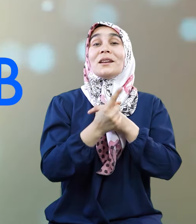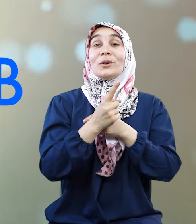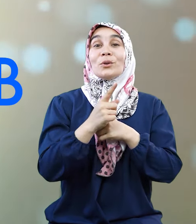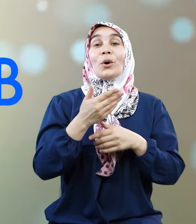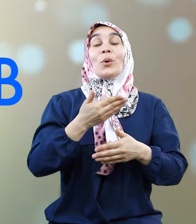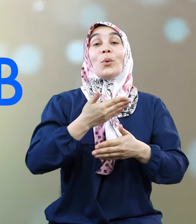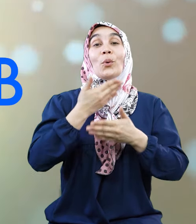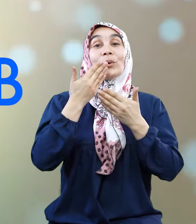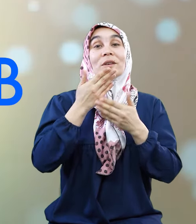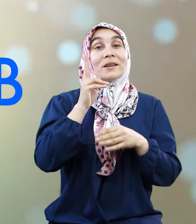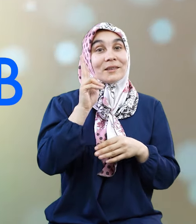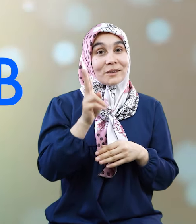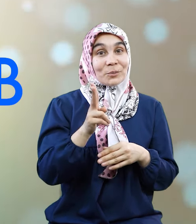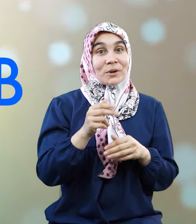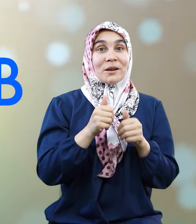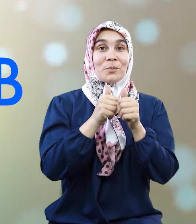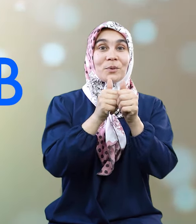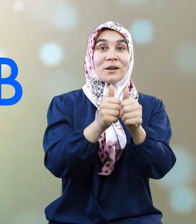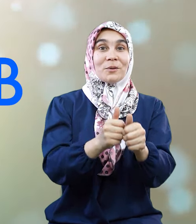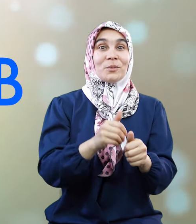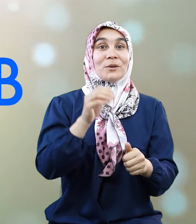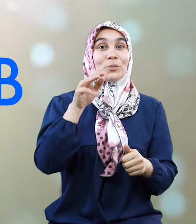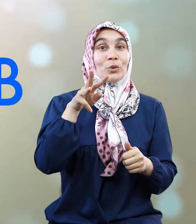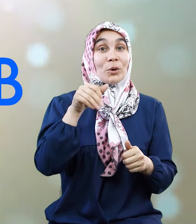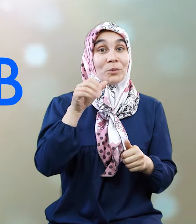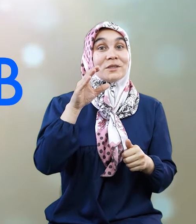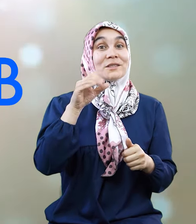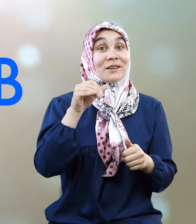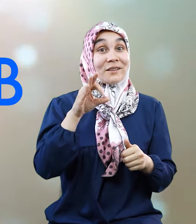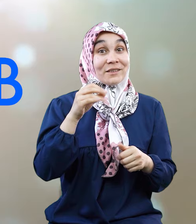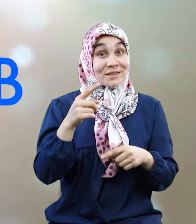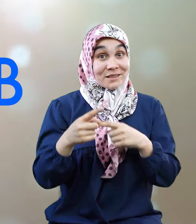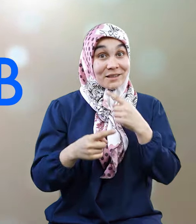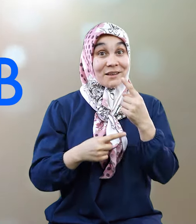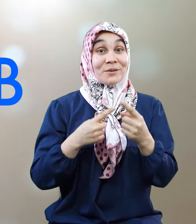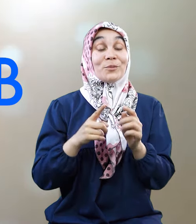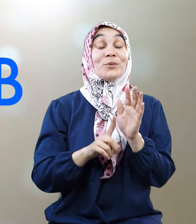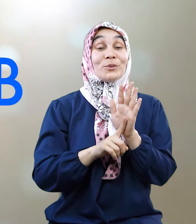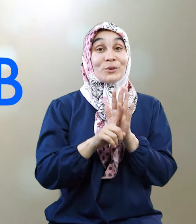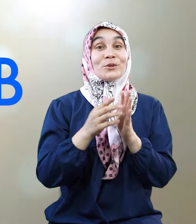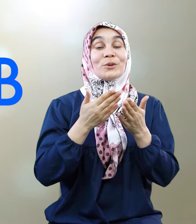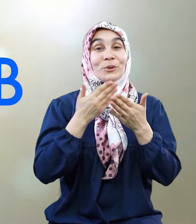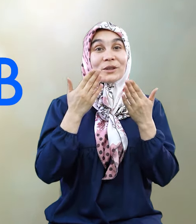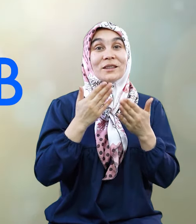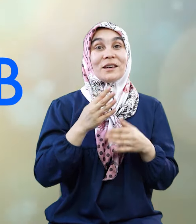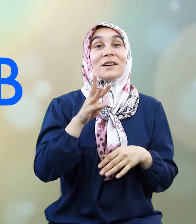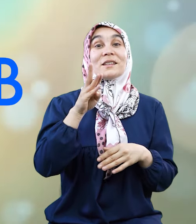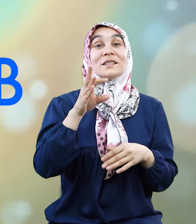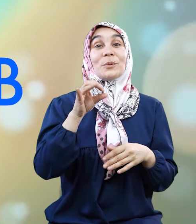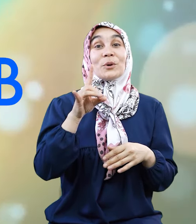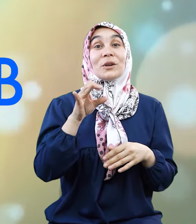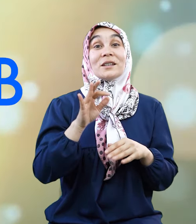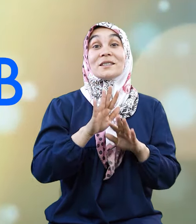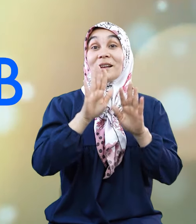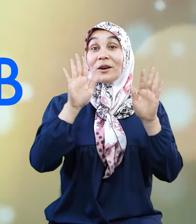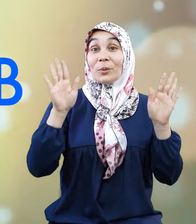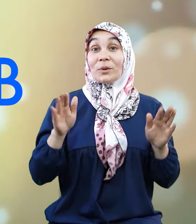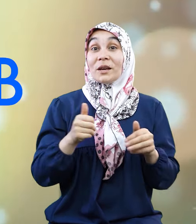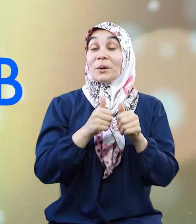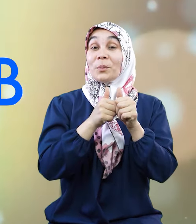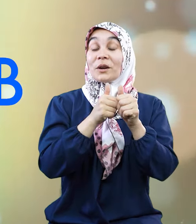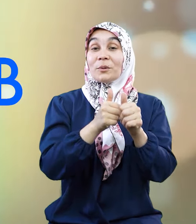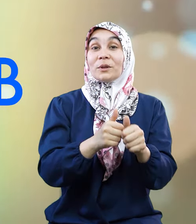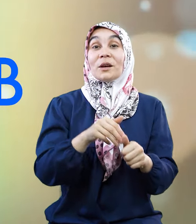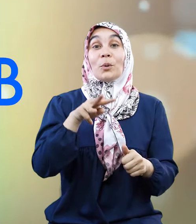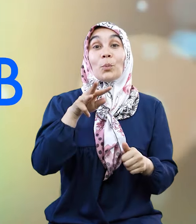qiroat qilgan kim? Payg'ambarimiz Muhammad sallallohu alayhi va sallam. Jabroil alayhissalom